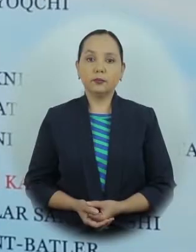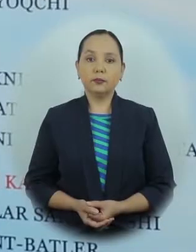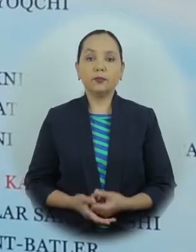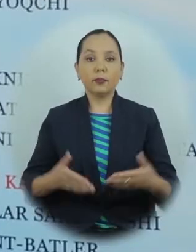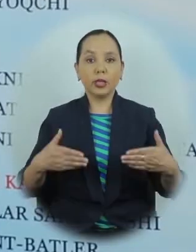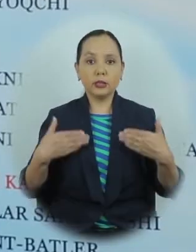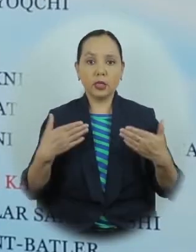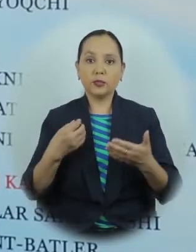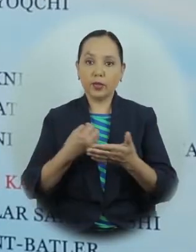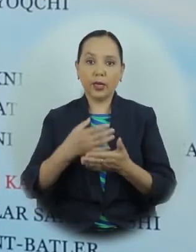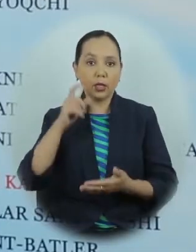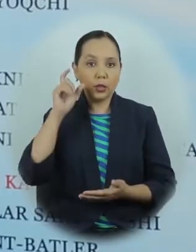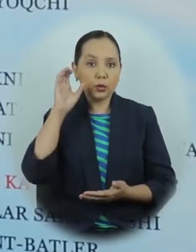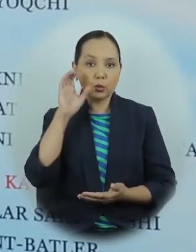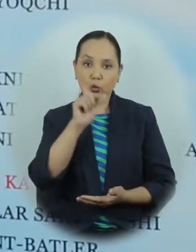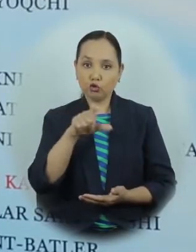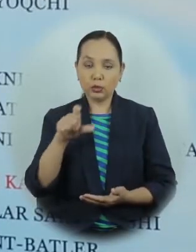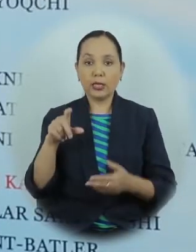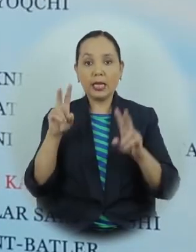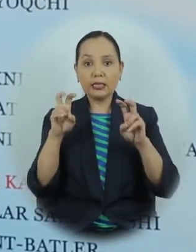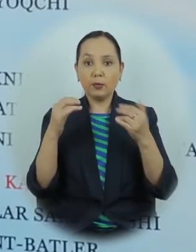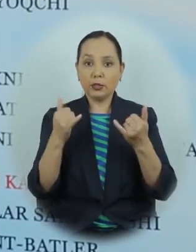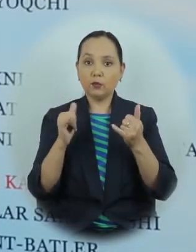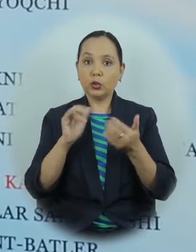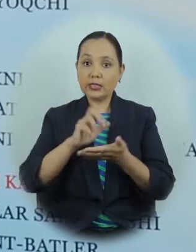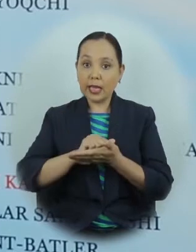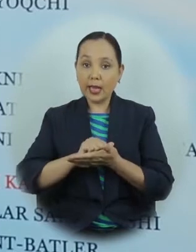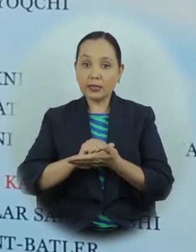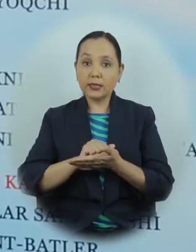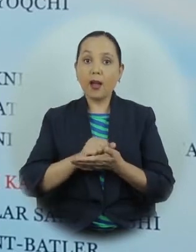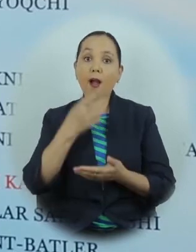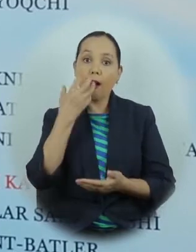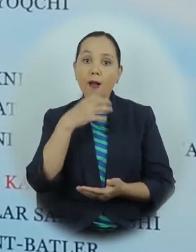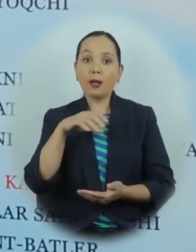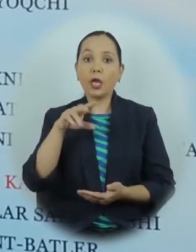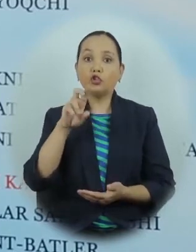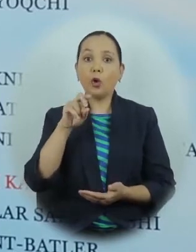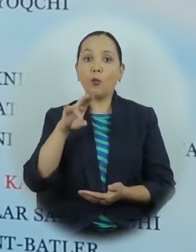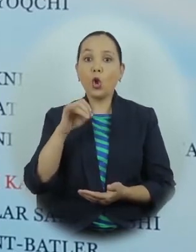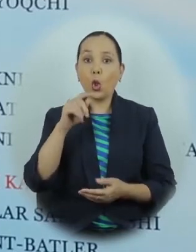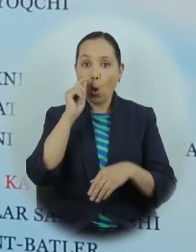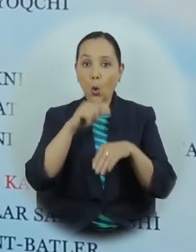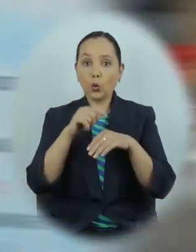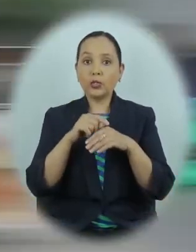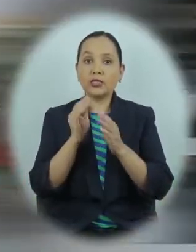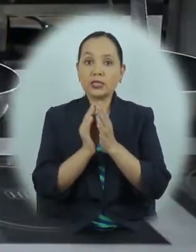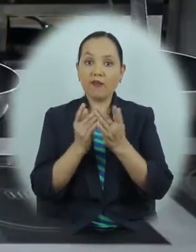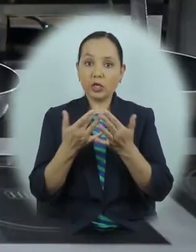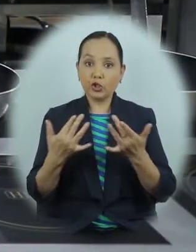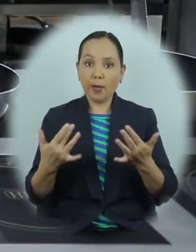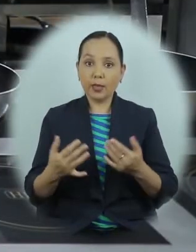здравствуйте дорогие слушатели тема сегодняшнего занятия горячие блюда курица с овощами